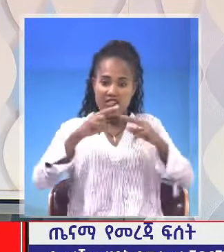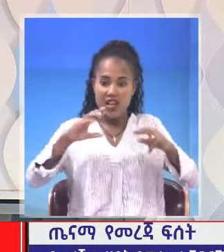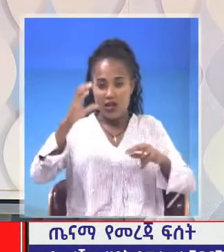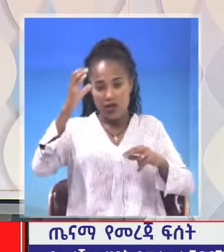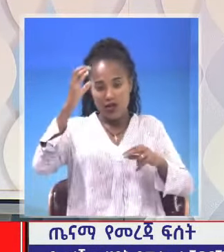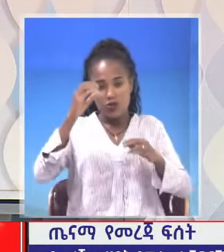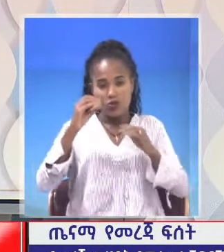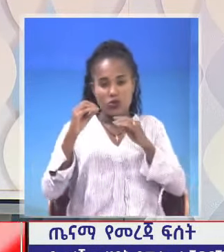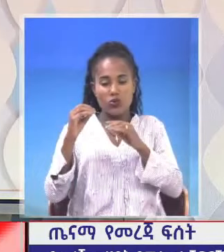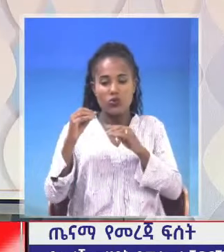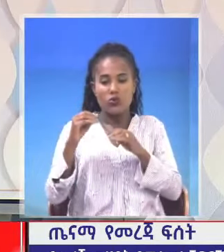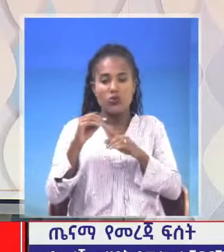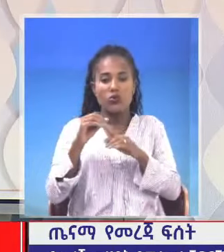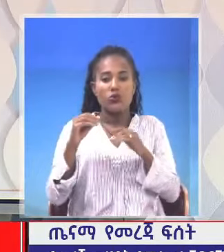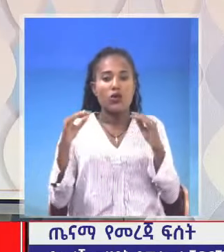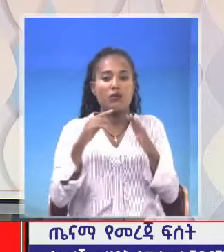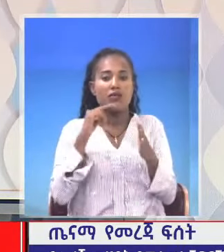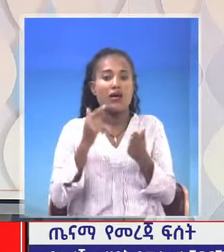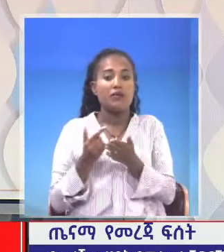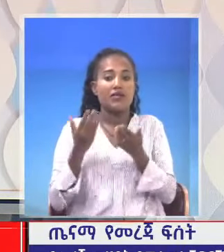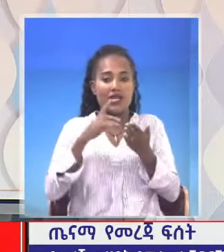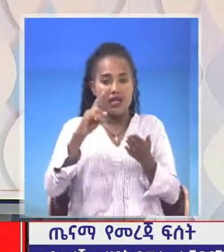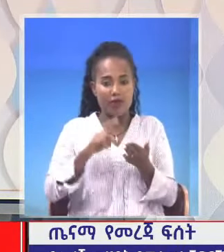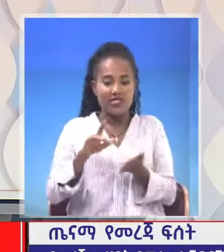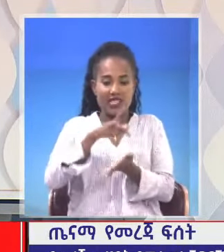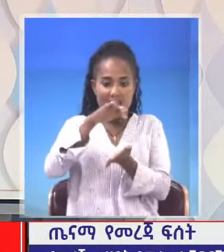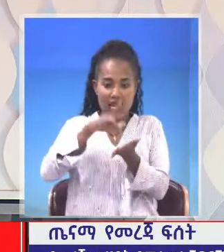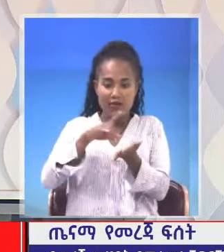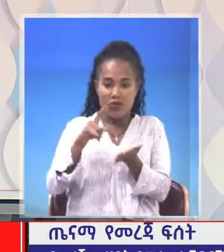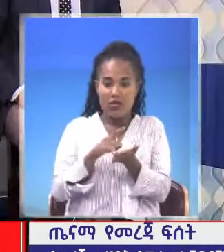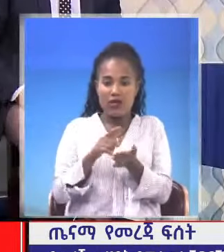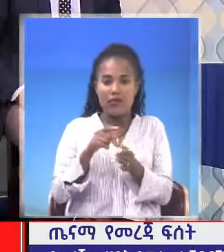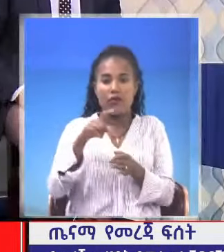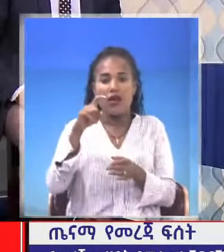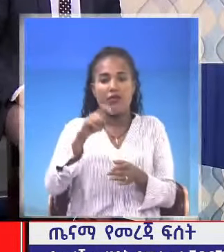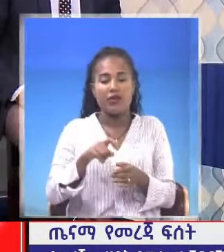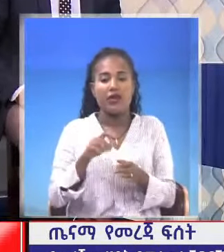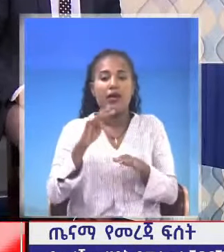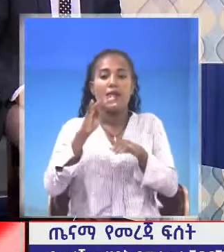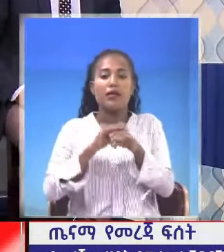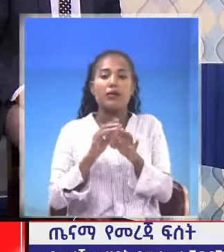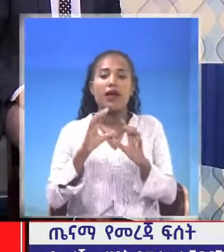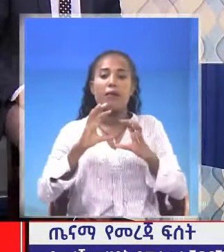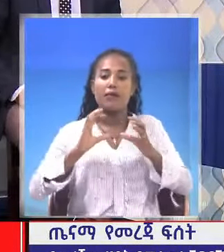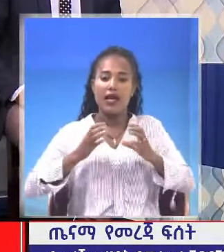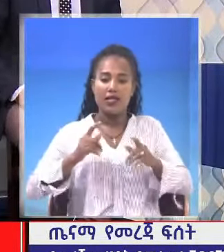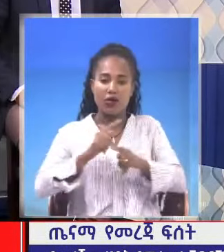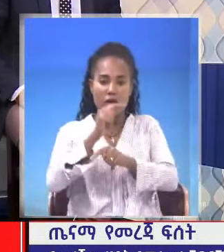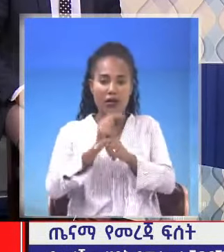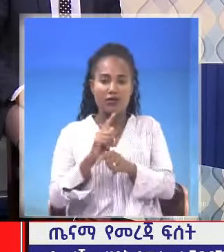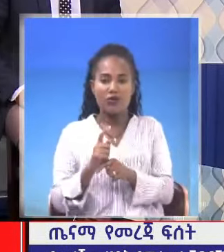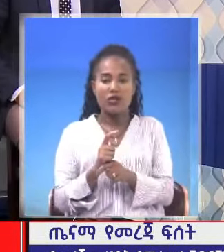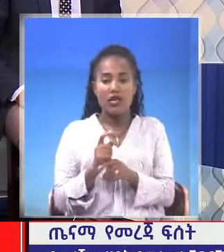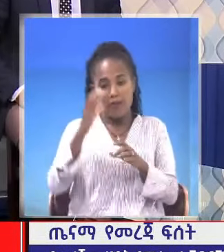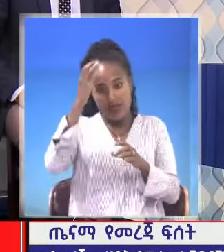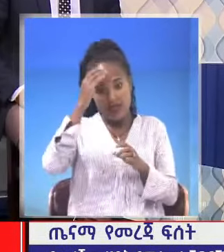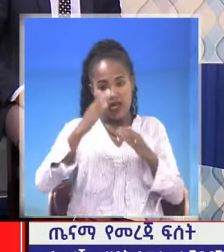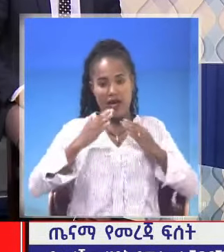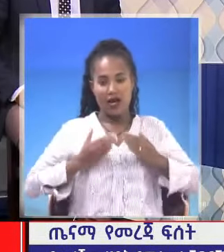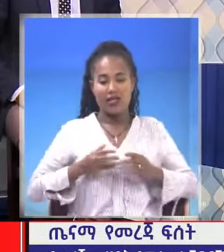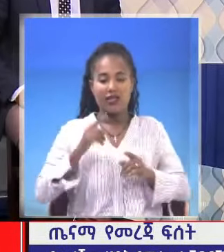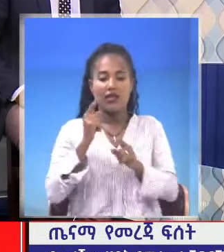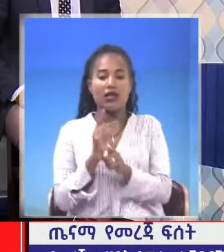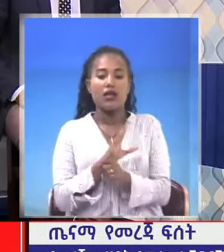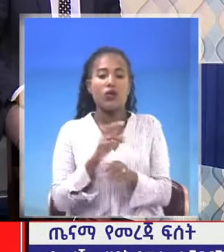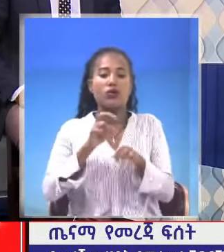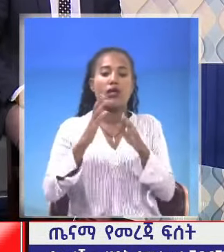የመከላከያ መረጃ መስጠት ካለባቸው ሴንትራላይዝ በሆነ መንገድ መሆን አለበት። መደበኛ የመገናኛ ብዙሃን ተቋማትም ሆነ የመንግስት አካላት ትክክለኛና